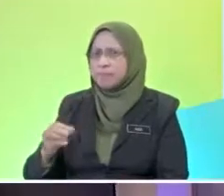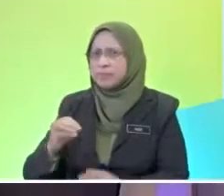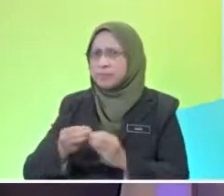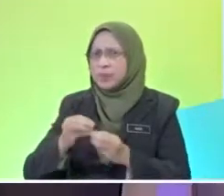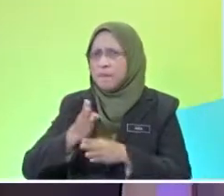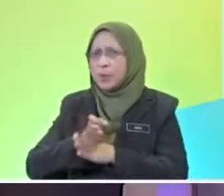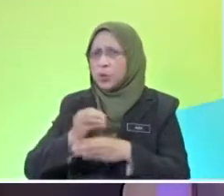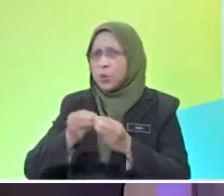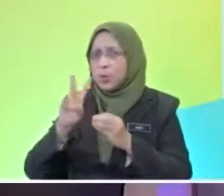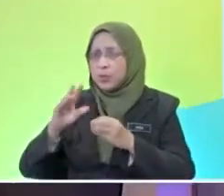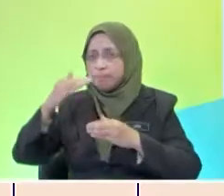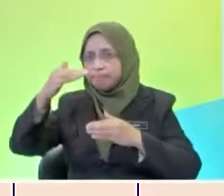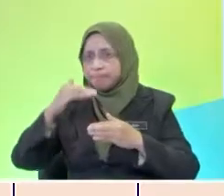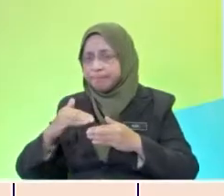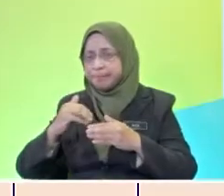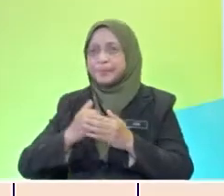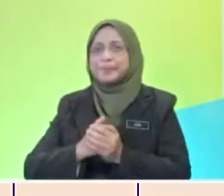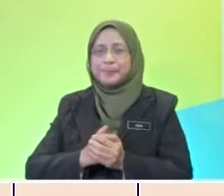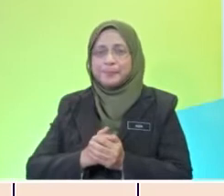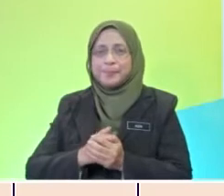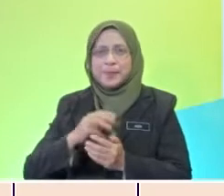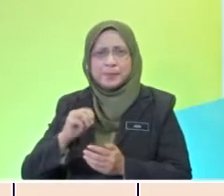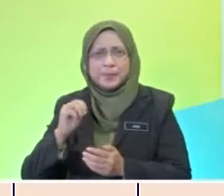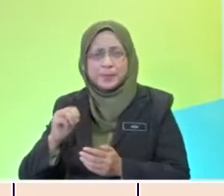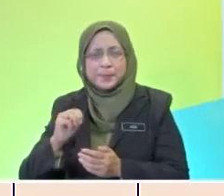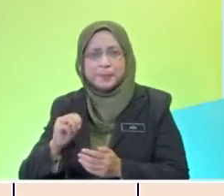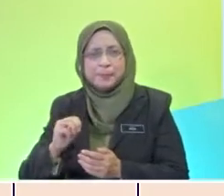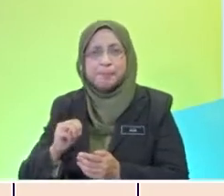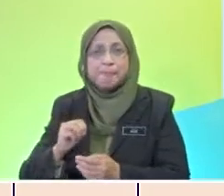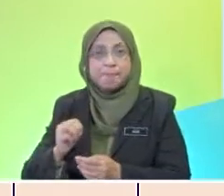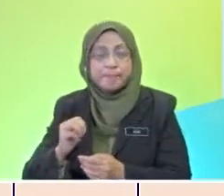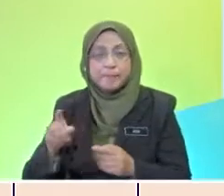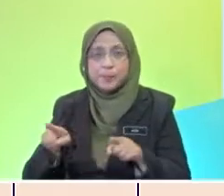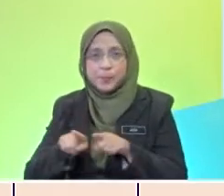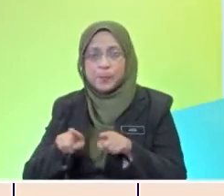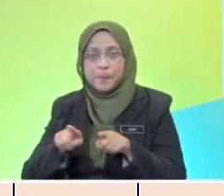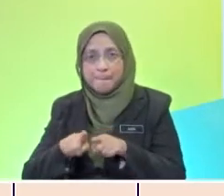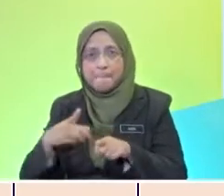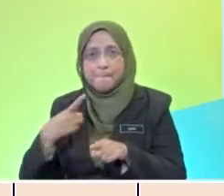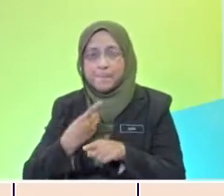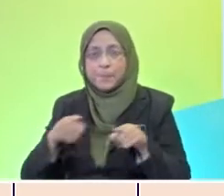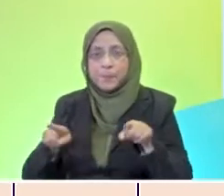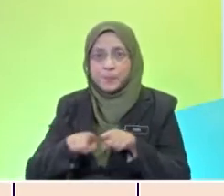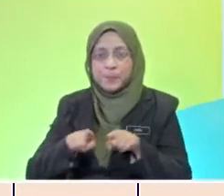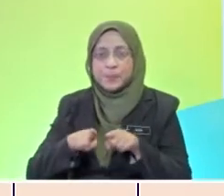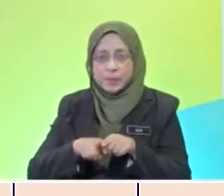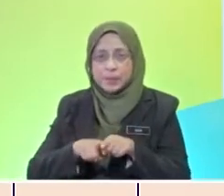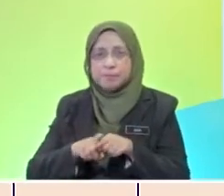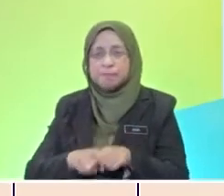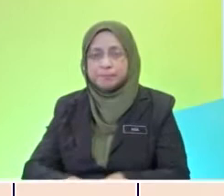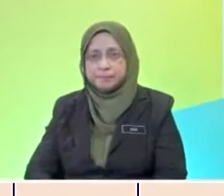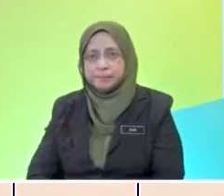kita yang kedua ni? Okey, baik. Begitu juga dengan murid-murid yang berada di atas talian. Kita buat sama-sama. Mungkin Abang Syuan, kalau